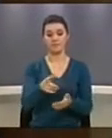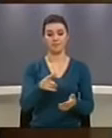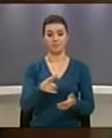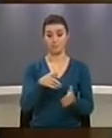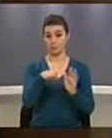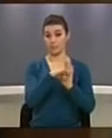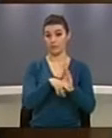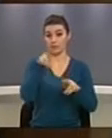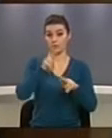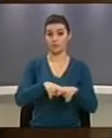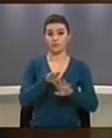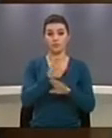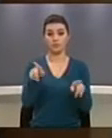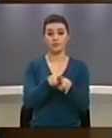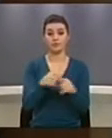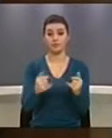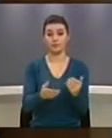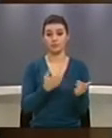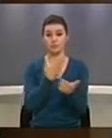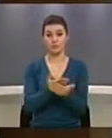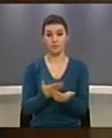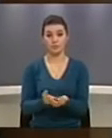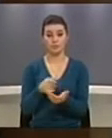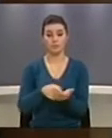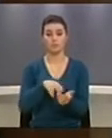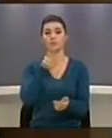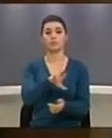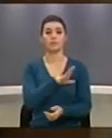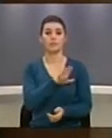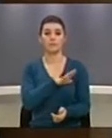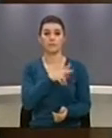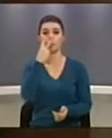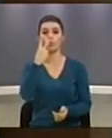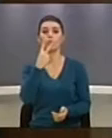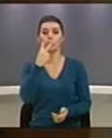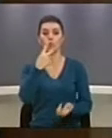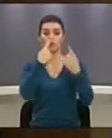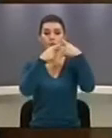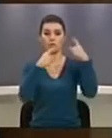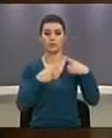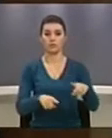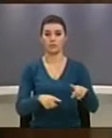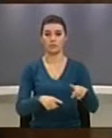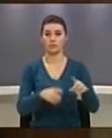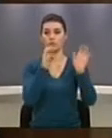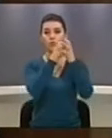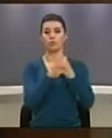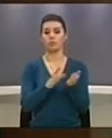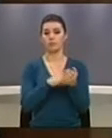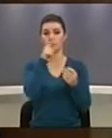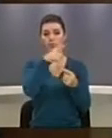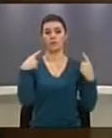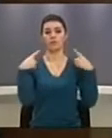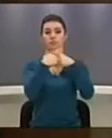të miratohet kështu siç është propozuar, cënohen rregullat referuar të dy shkallëve administrative, si dhe të ato